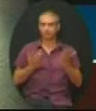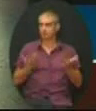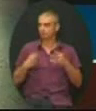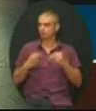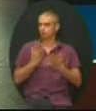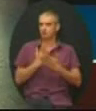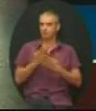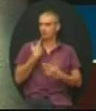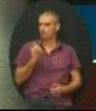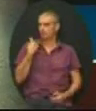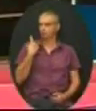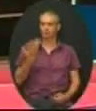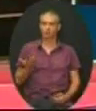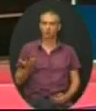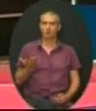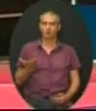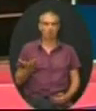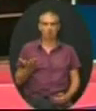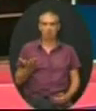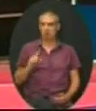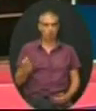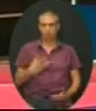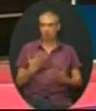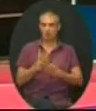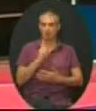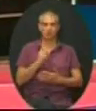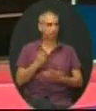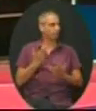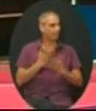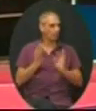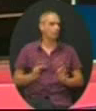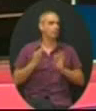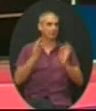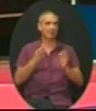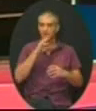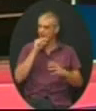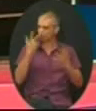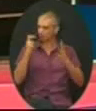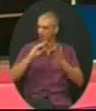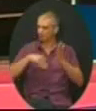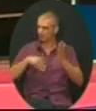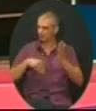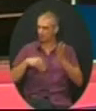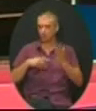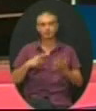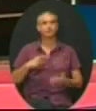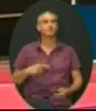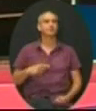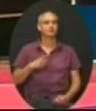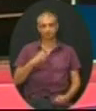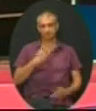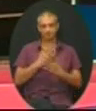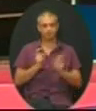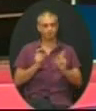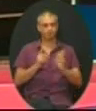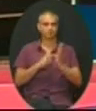הפשרה הזאת הייתה משבוע שעבר, לא מהשבוע. זה נדחה, אבל פעם אחר פעם. על החוק של ה-80 חתימות. כן. זה עוקב